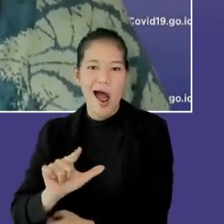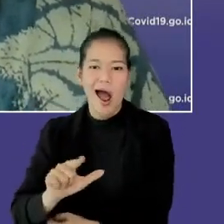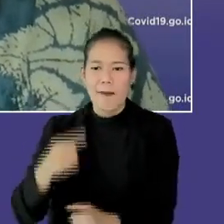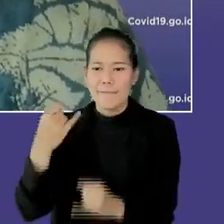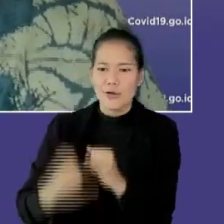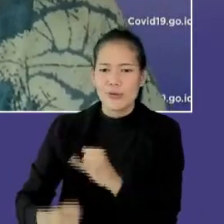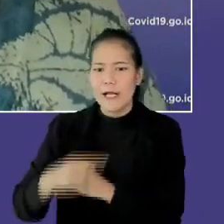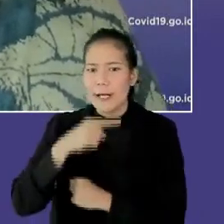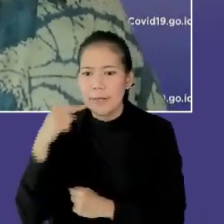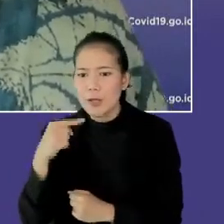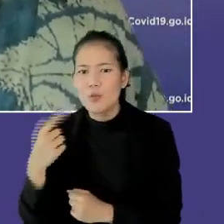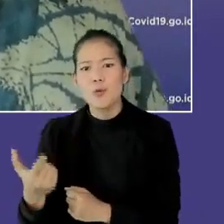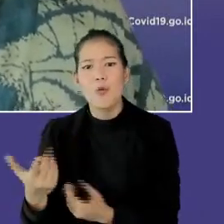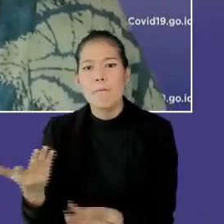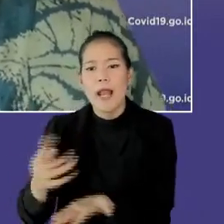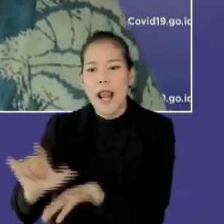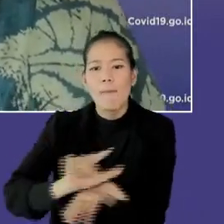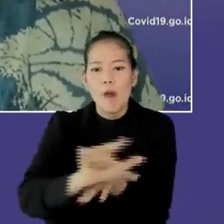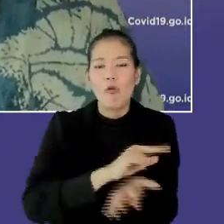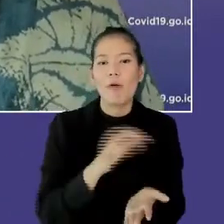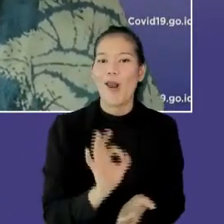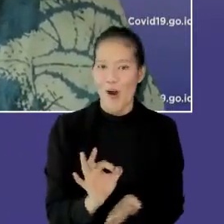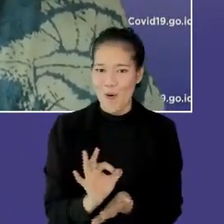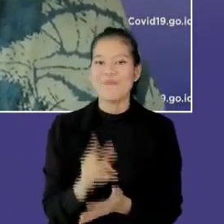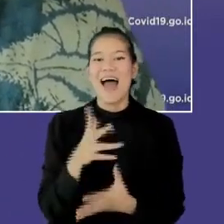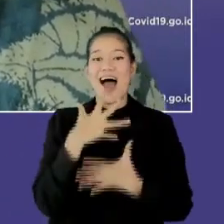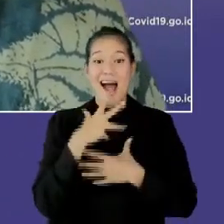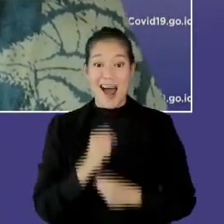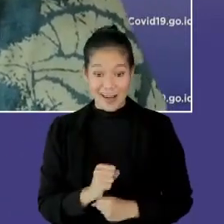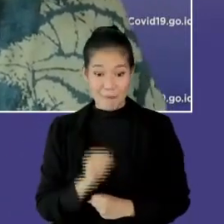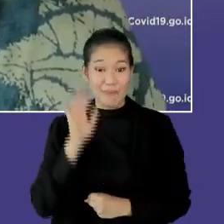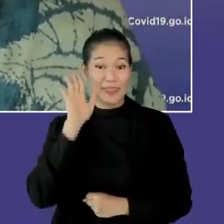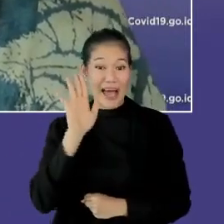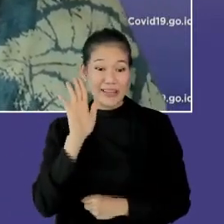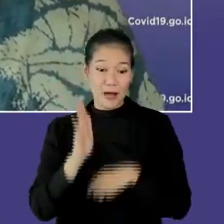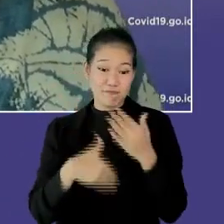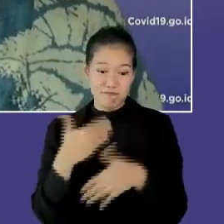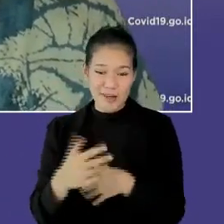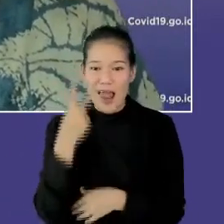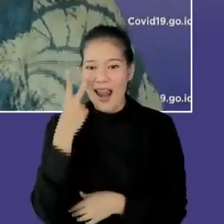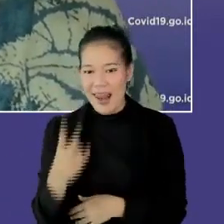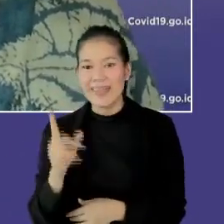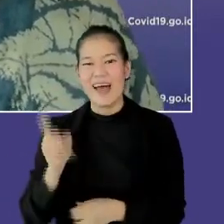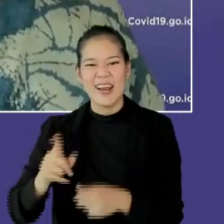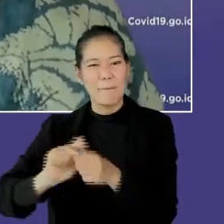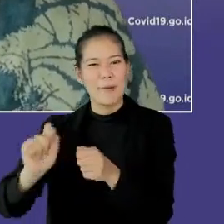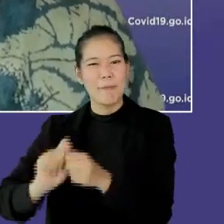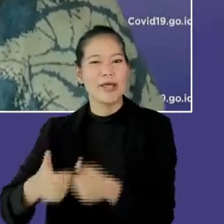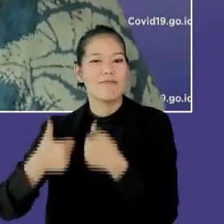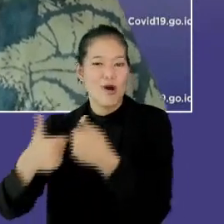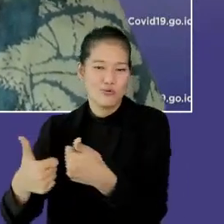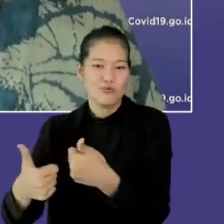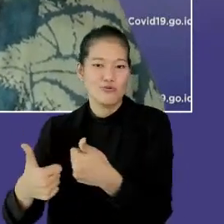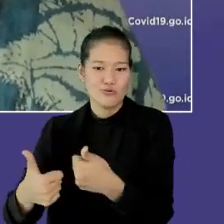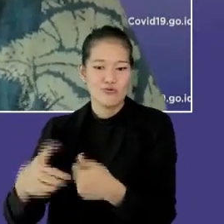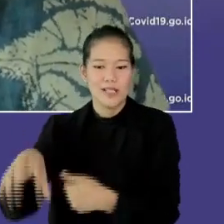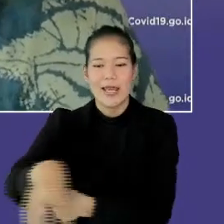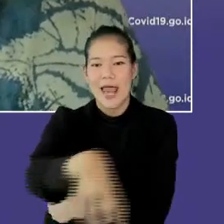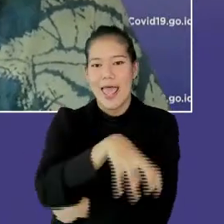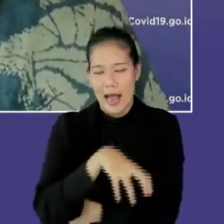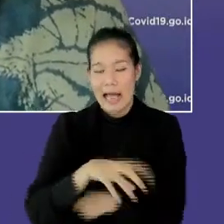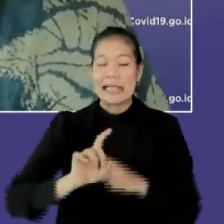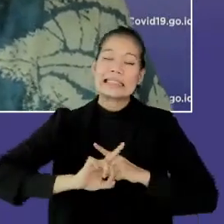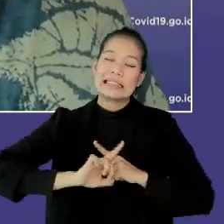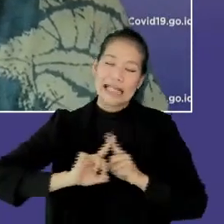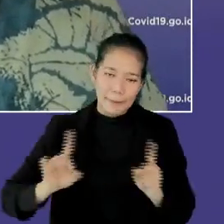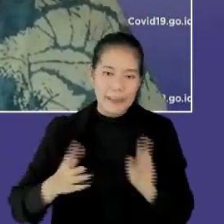terakhir gitu ya. Itu sudah kita lakukan. Jadi harapannya memang dalam beberapa pekan ke depan kita akan mulai melihat improvement jauh lebih baik lagi di seluruh daerah.